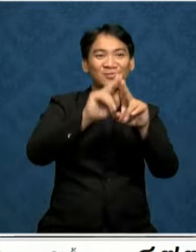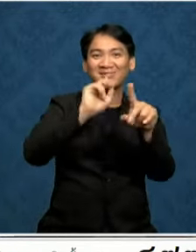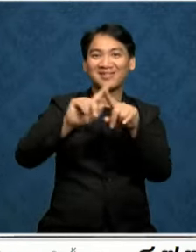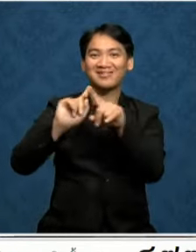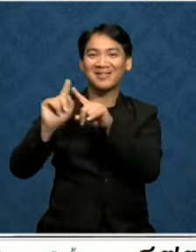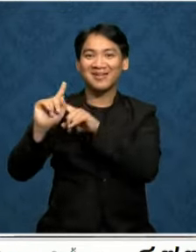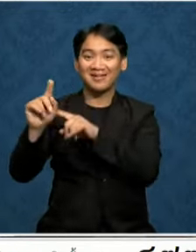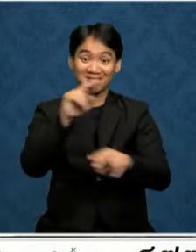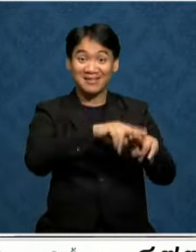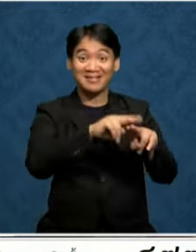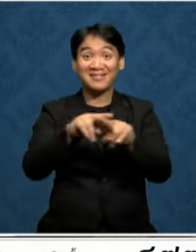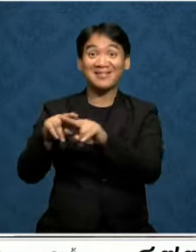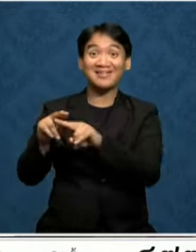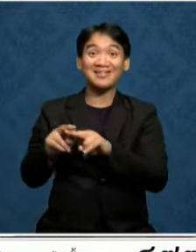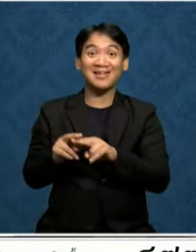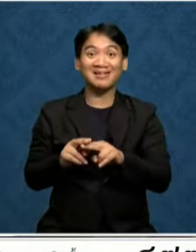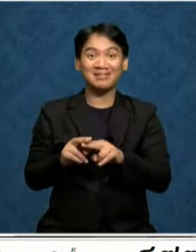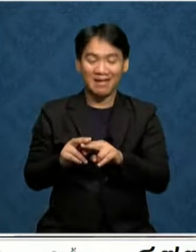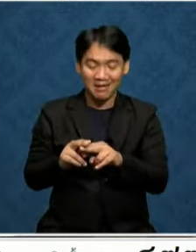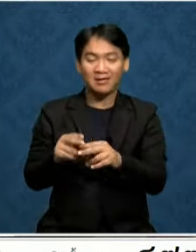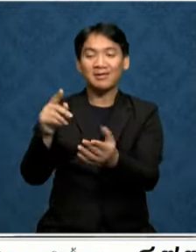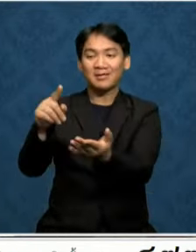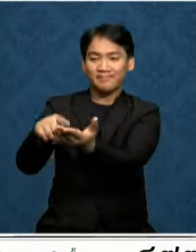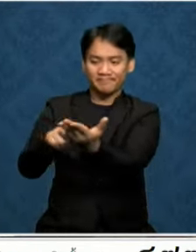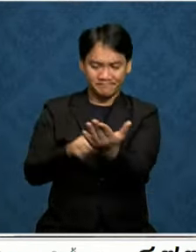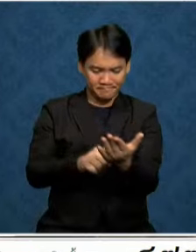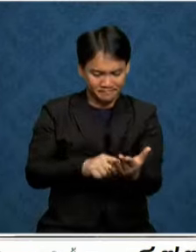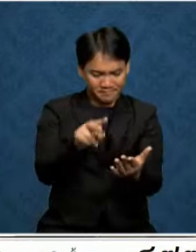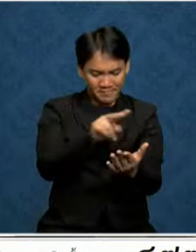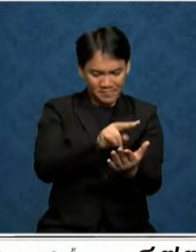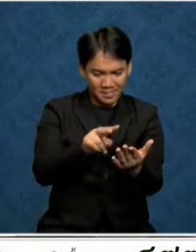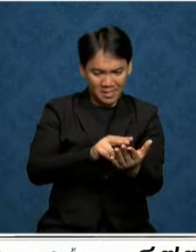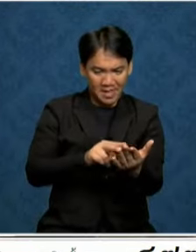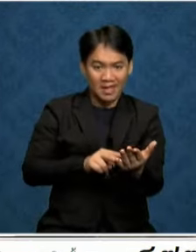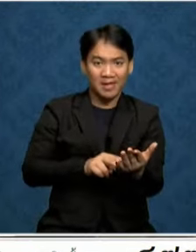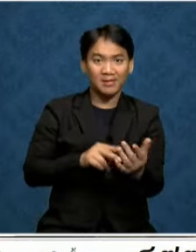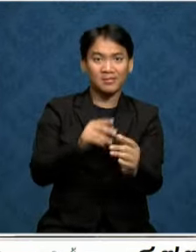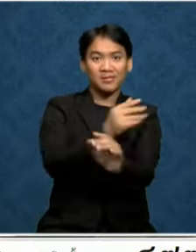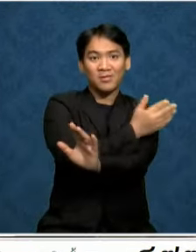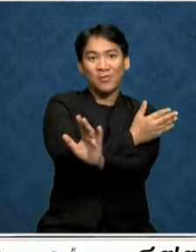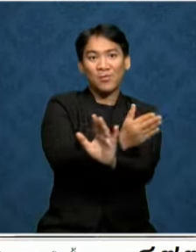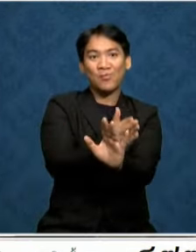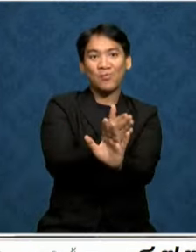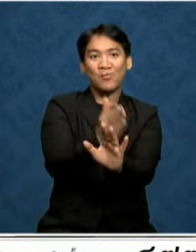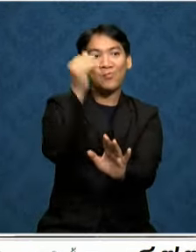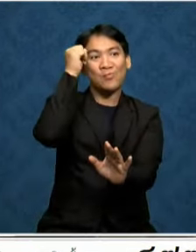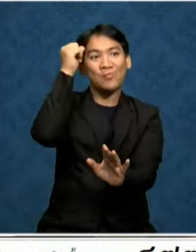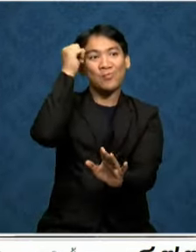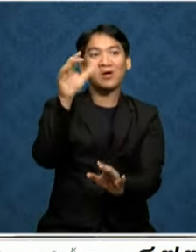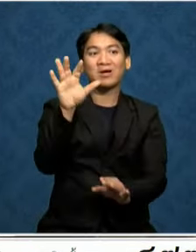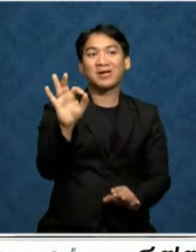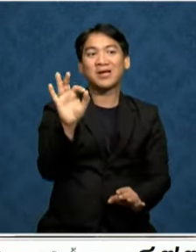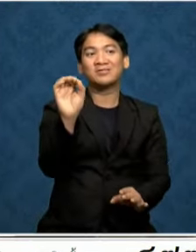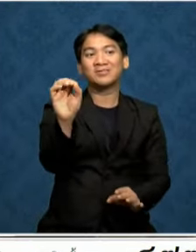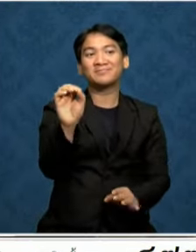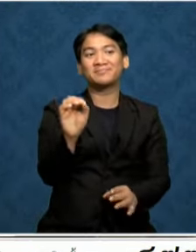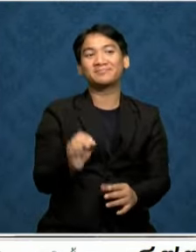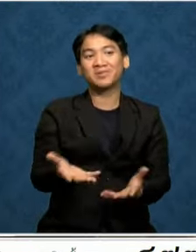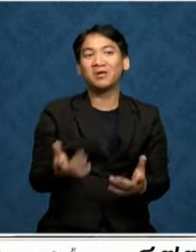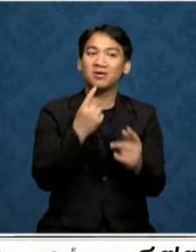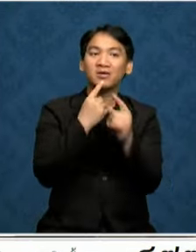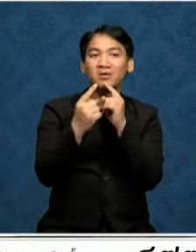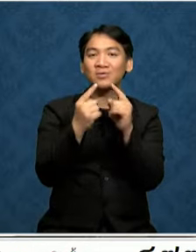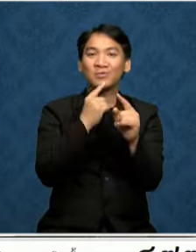นอว่าอุ้มไปศึกษาก่อนก็ได้ครับอย่างที่ท่านชอบทำ90วันก็ดีครับจะได้มาคุยกันใหม่น